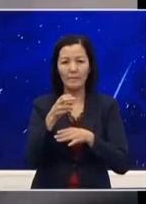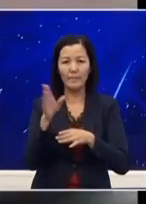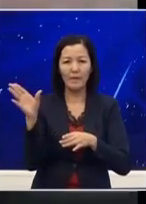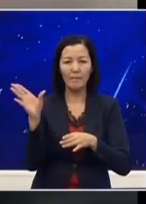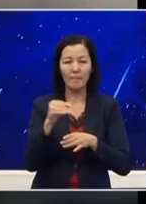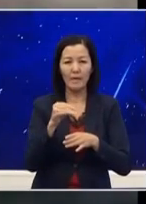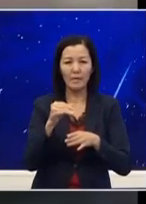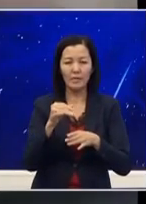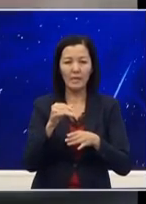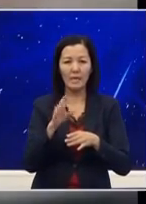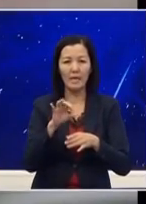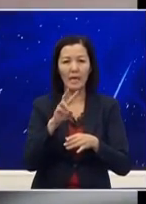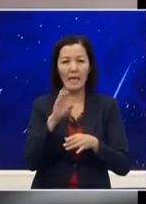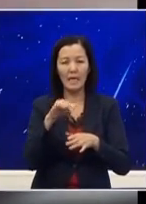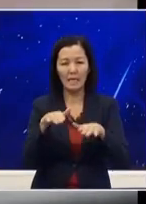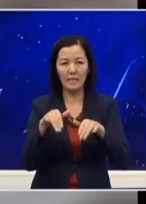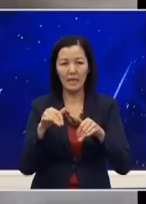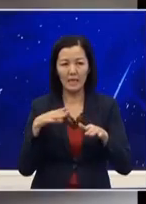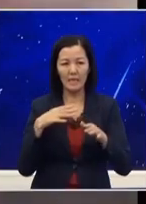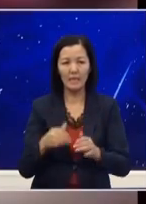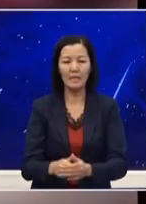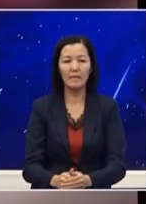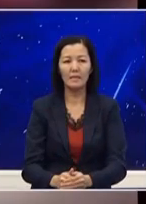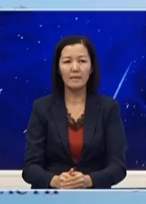браконьерлерден суық қару мен елік тәркіленген.